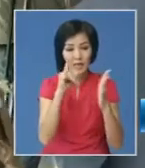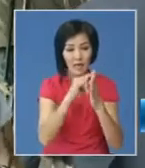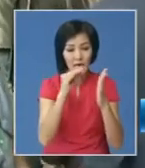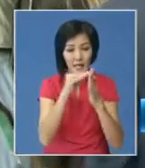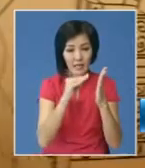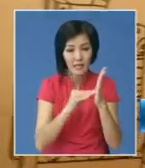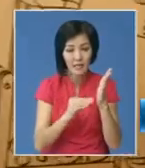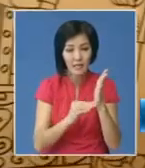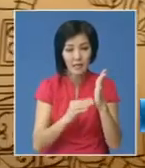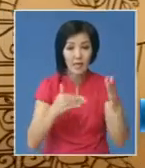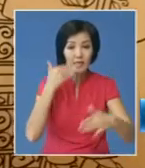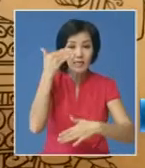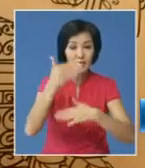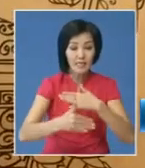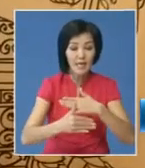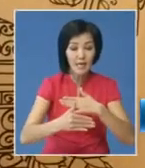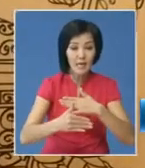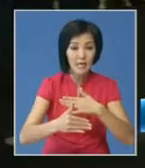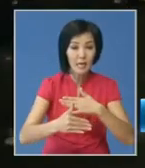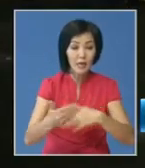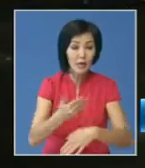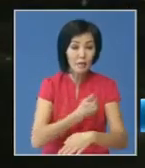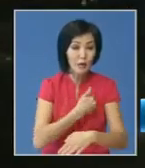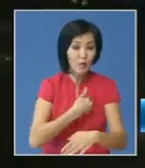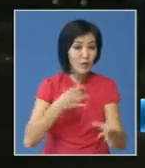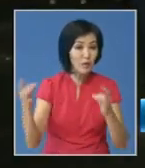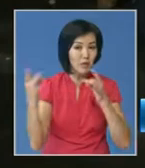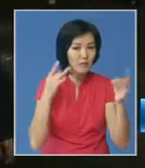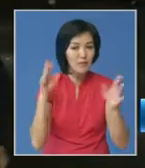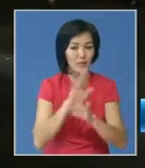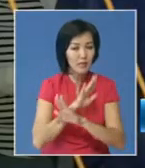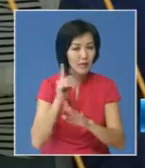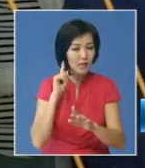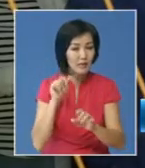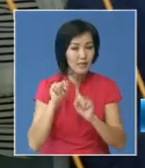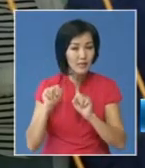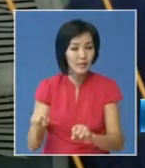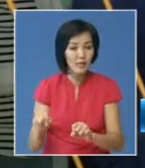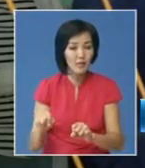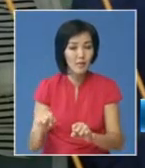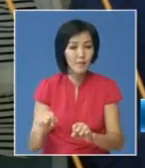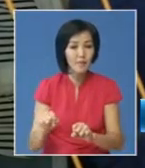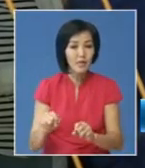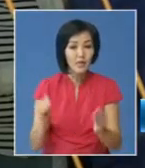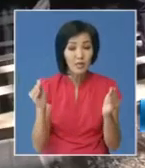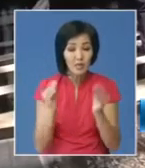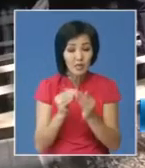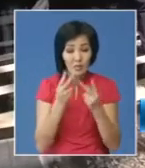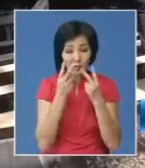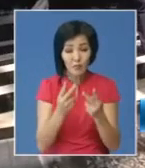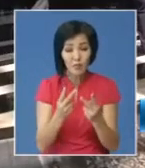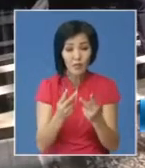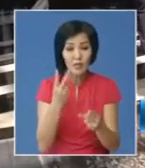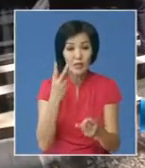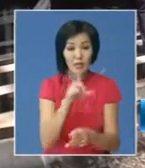ғимарат сырттағы температуралық және дыбыстық әсерлерге тәуелсіз. Бастысы Астана мұнан алақандағыдай көрінеді. Сфераның бірінші қабаты